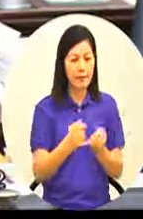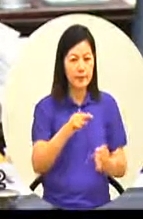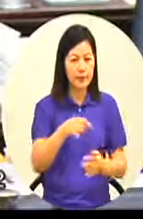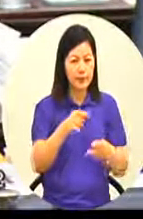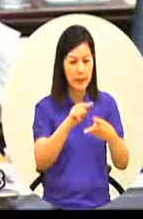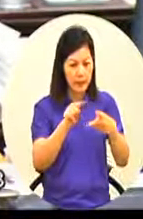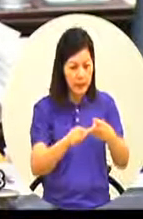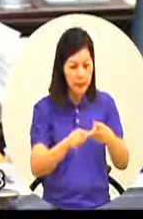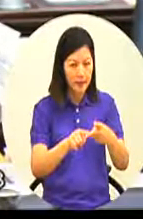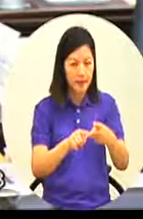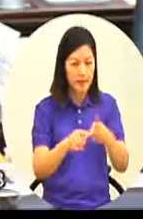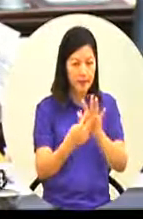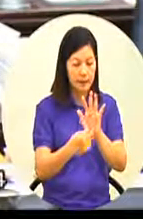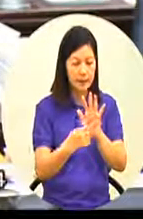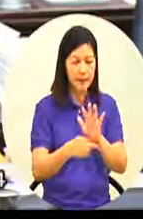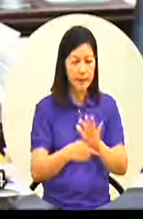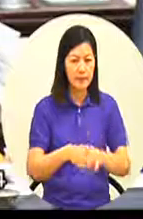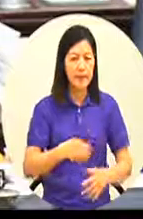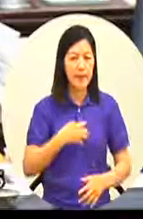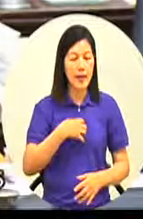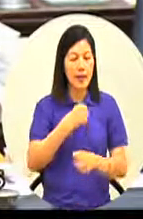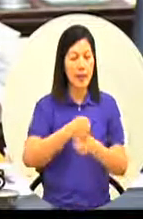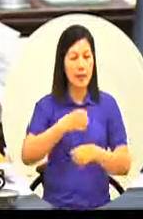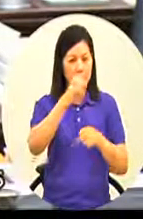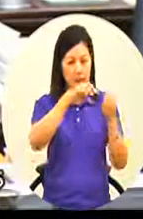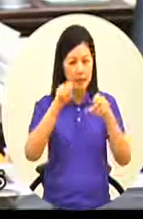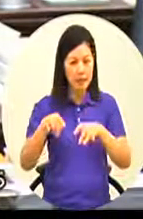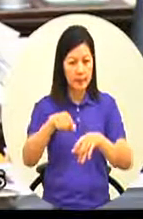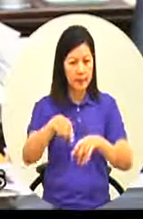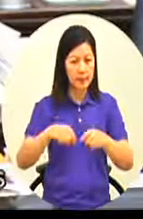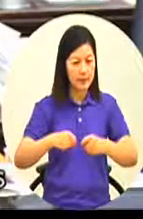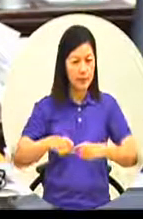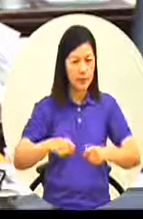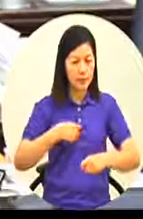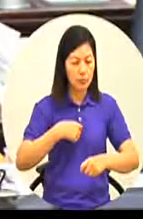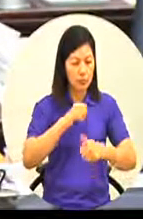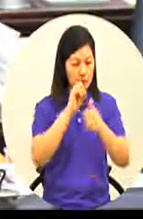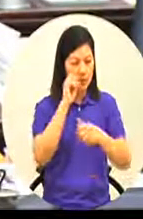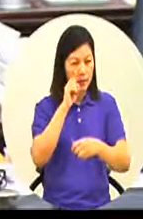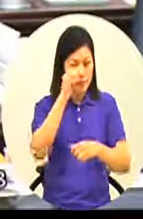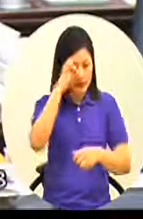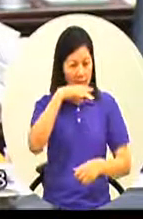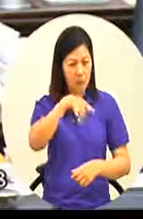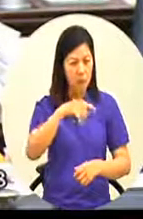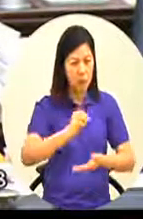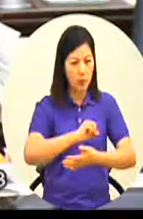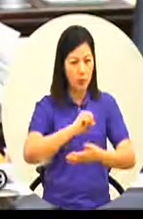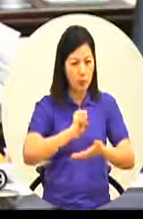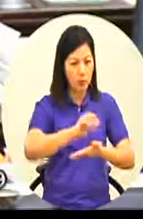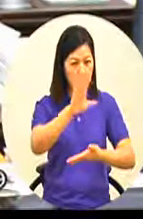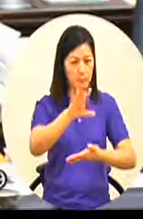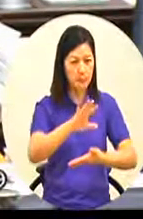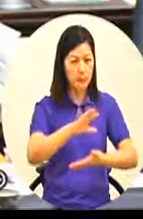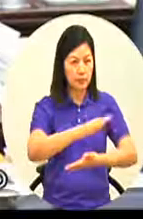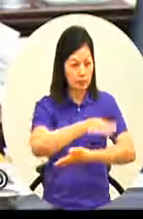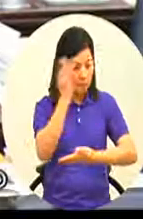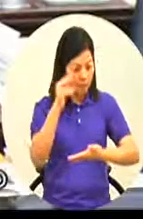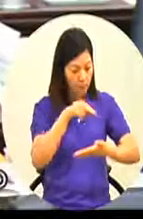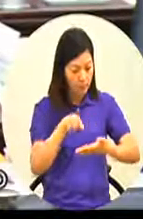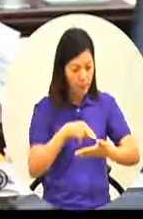说，从哈马逊这个案例来看哦，其实我看到一份报道，我觉得其实他蛮有趣的哦。他说